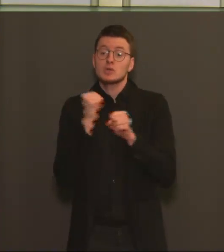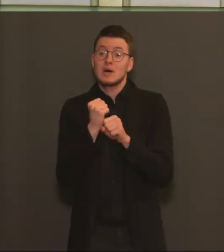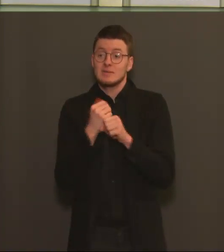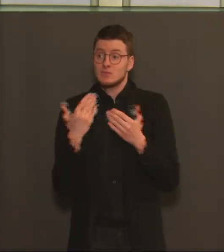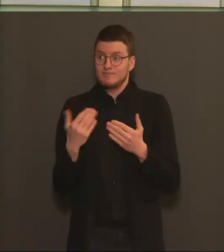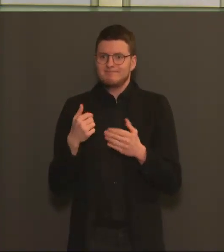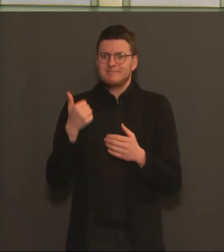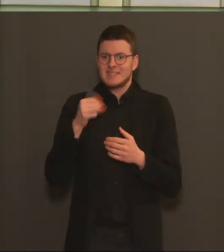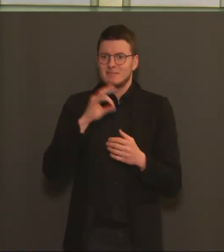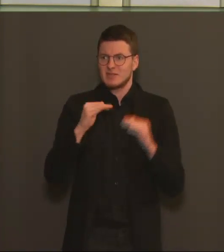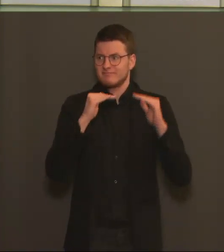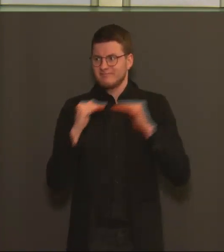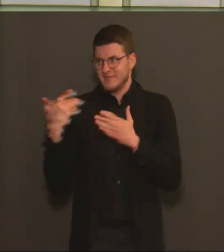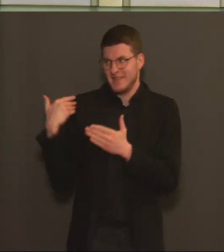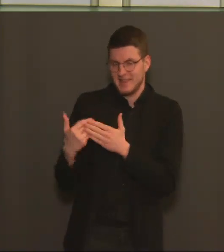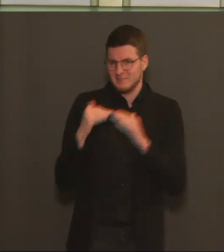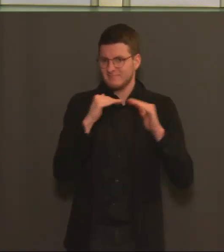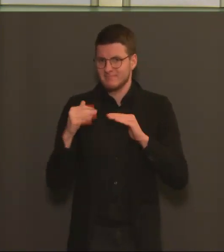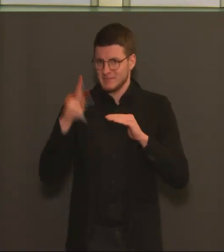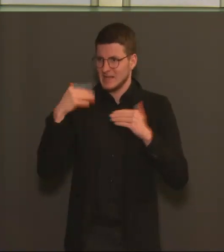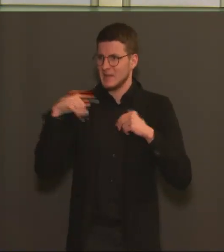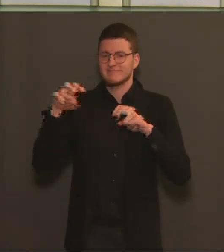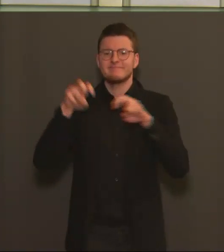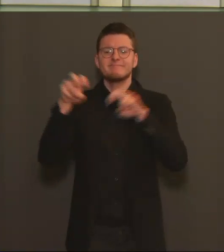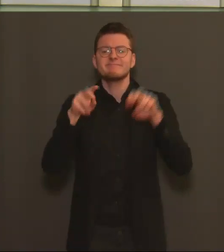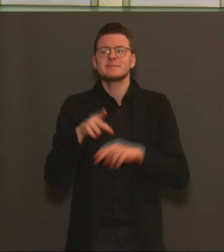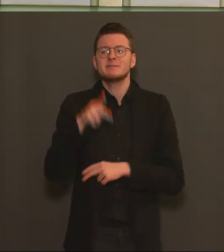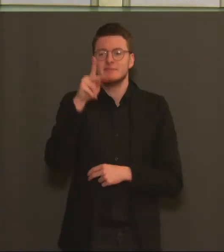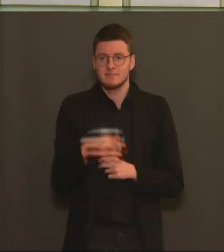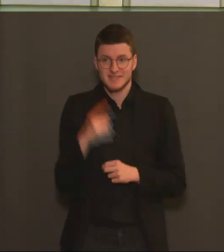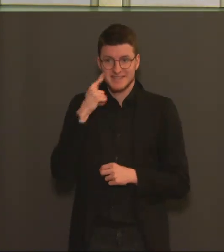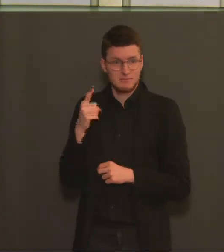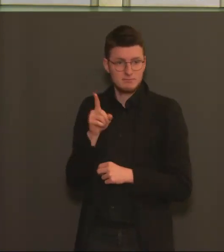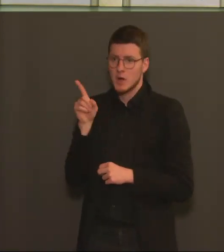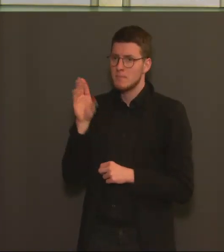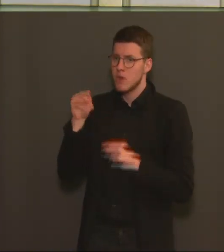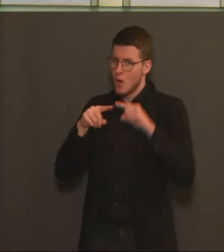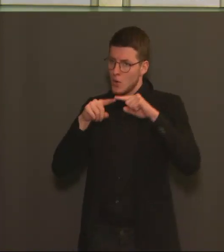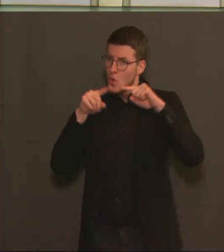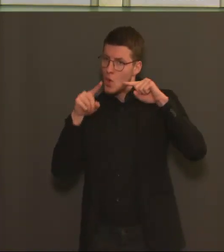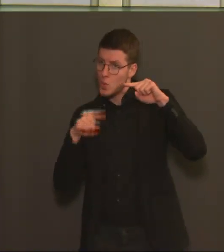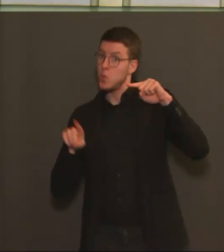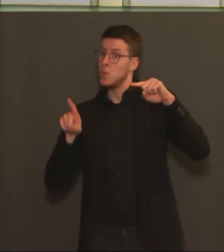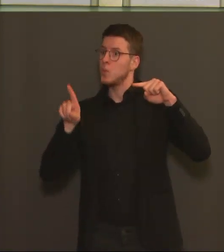op korte tijd. En u ziet dit aan de blauwe curve op het einde, aan de opgaande beweging.